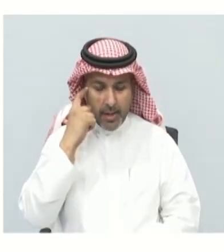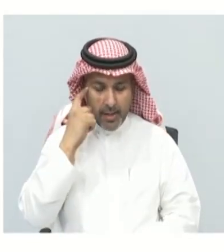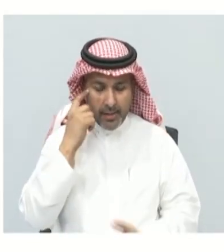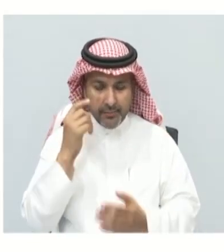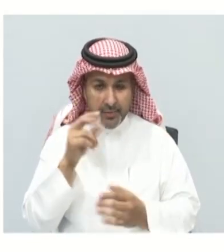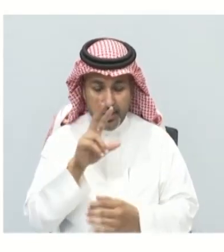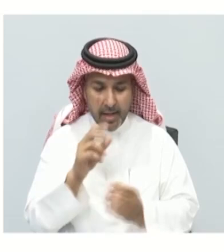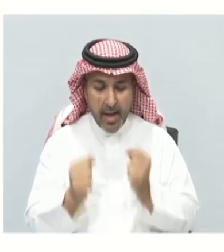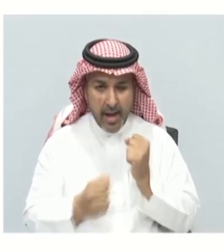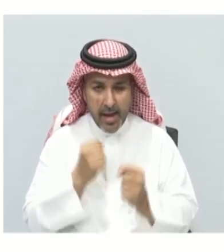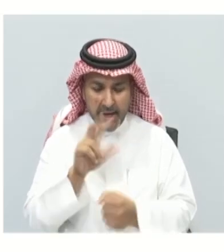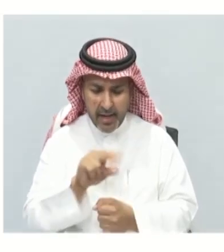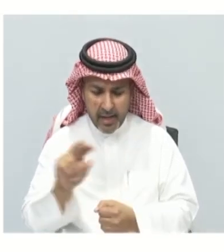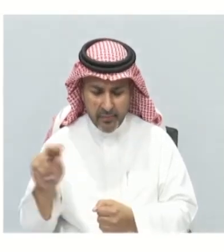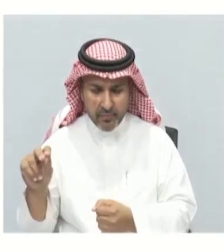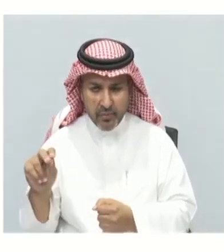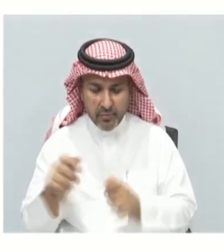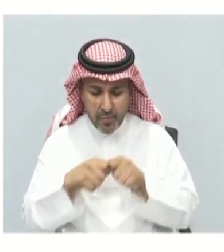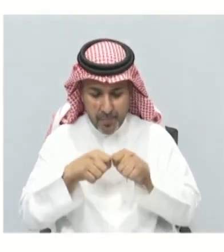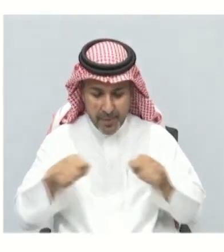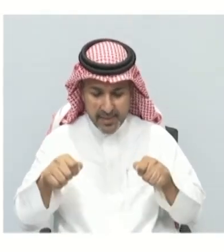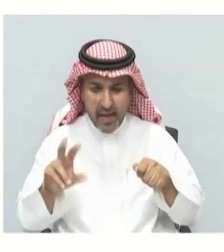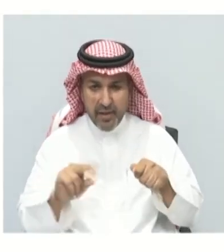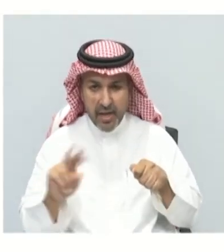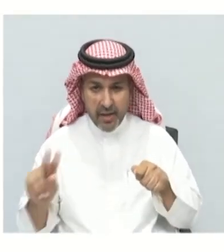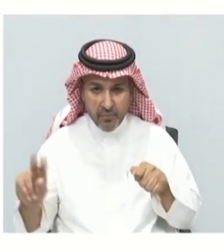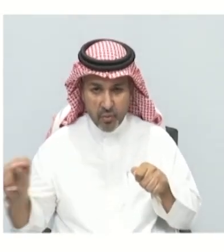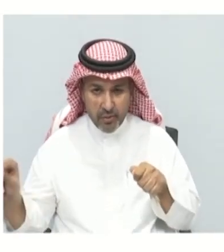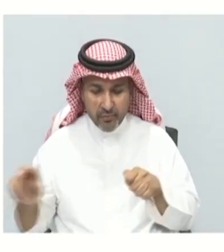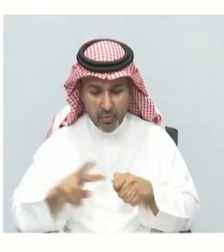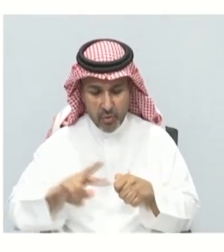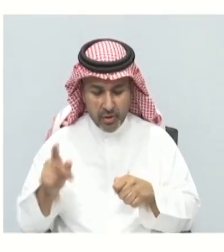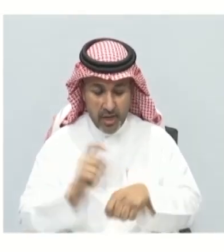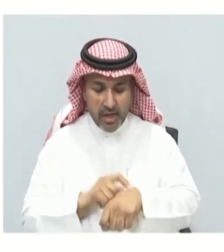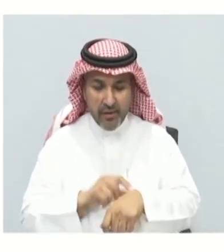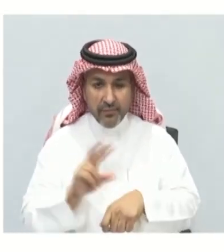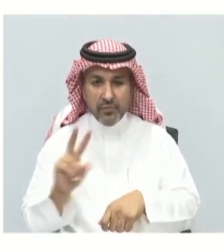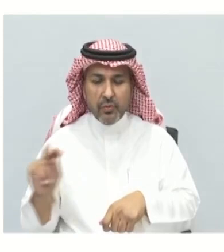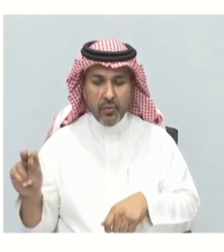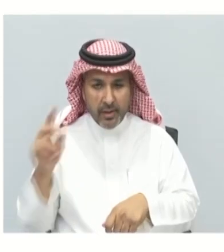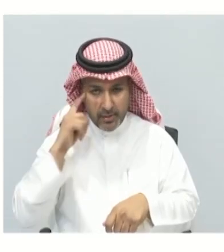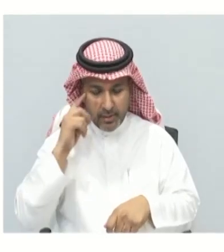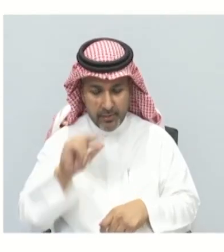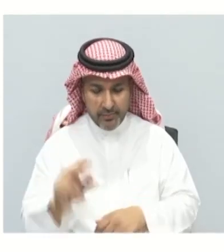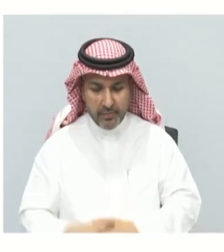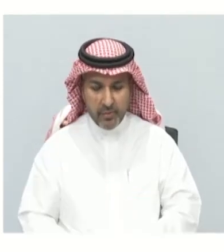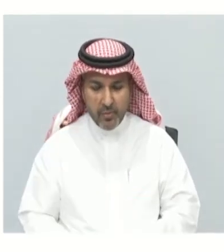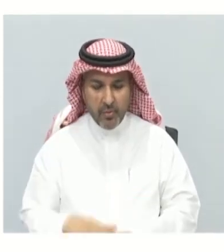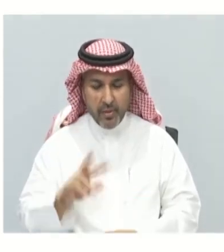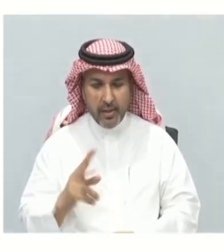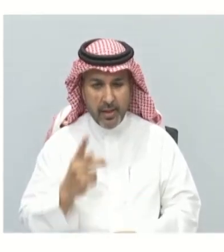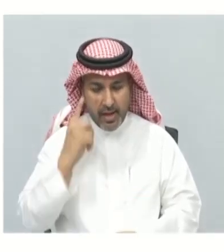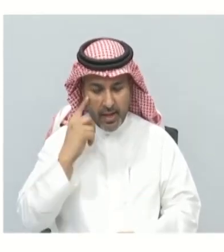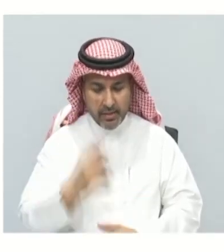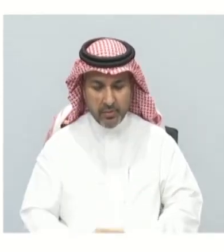مسافات متساويه وسرعه ثابته خلال فترات زمنيه نفسها الحركه الغير منتظمه اعكس التعريف هذا